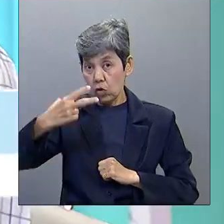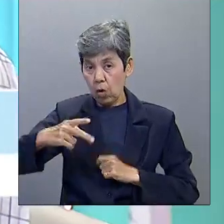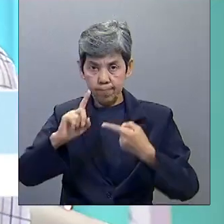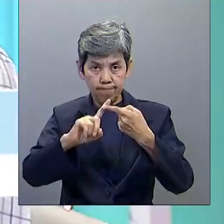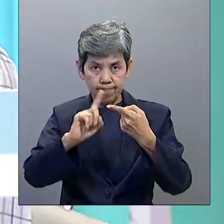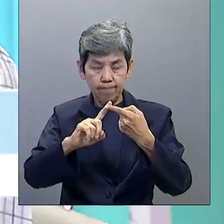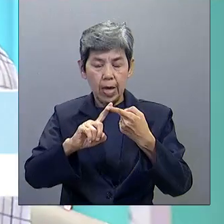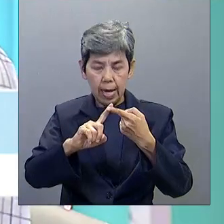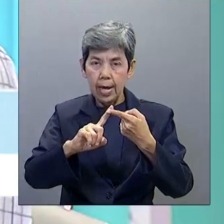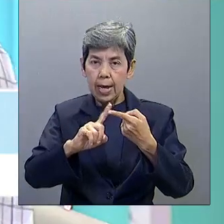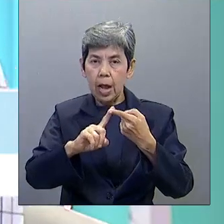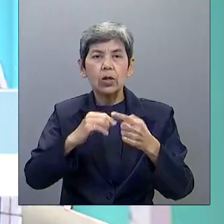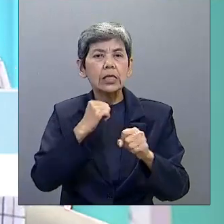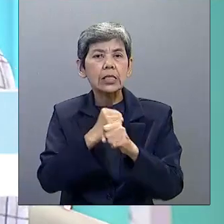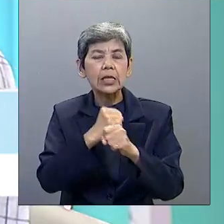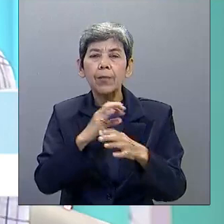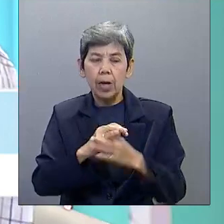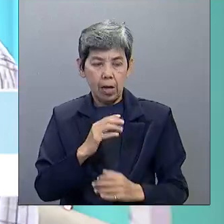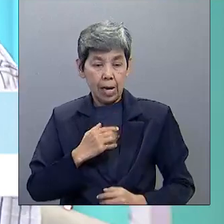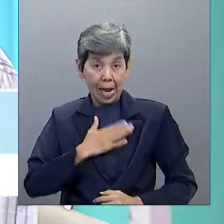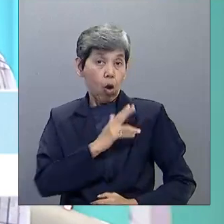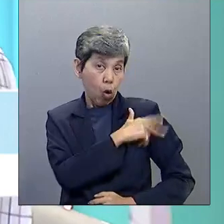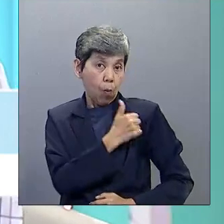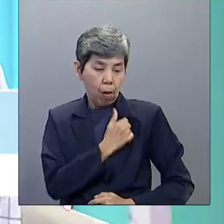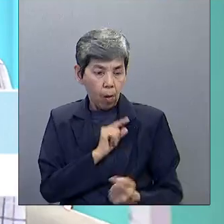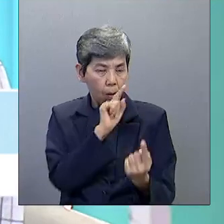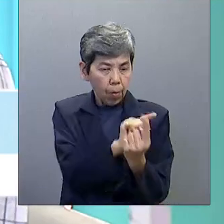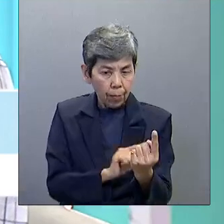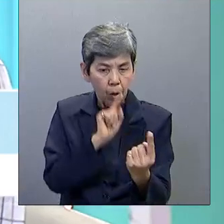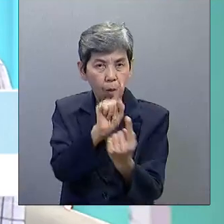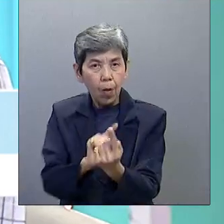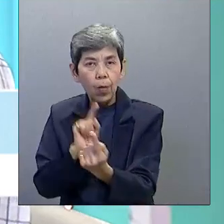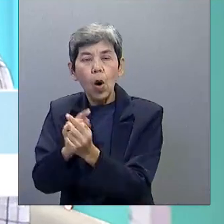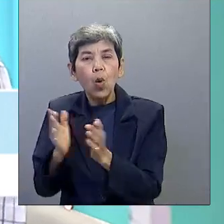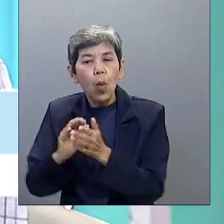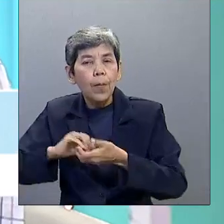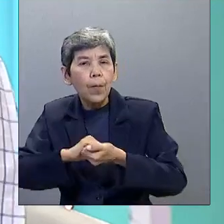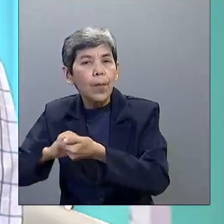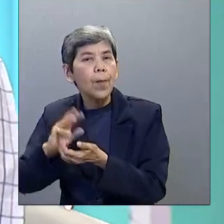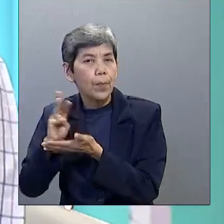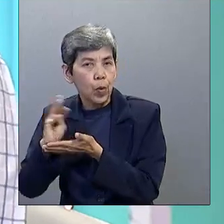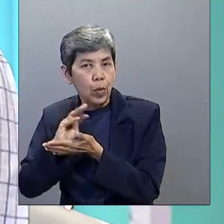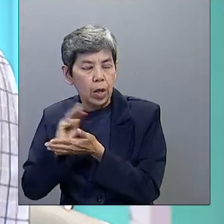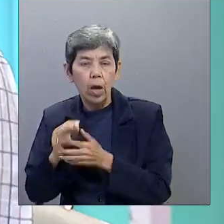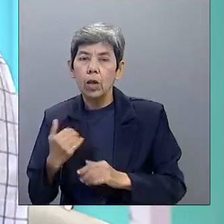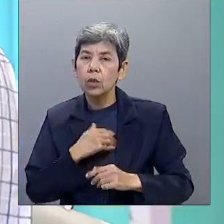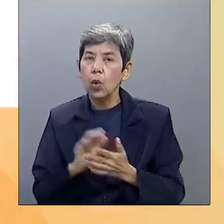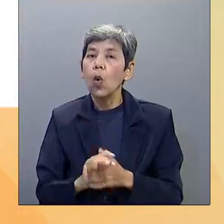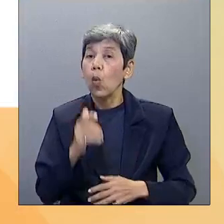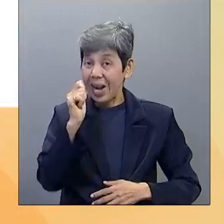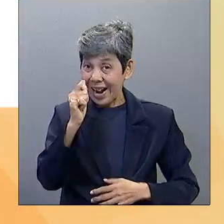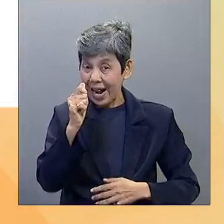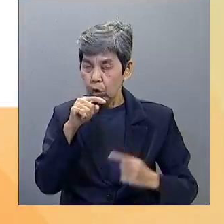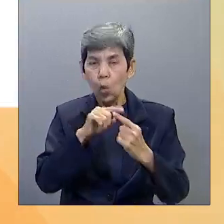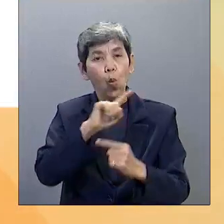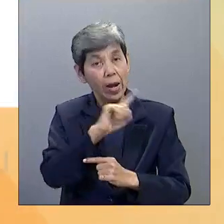กก็คือเป็นเราทำคลินิกขึ้นที่ออกตรวจเราร่วมกับมูลนิธิอิสระชนนะครับไปออกตรวจทุกวันอังคารที่1และ3ของเดือนนะครับ